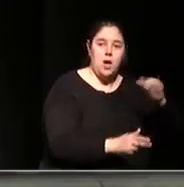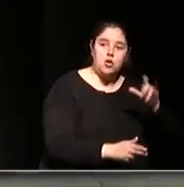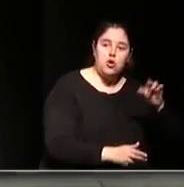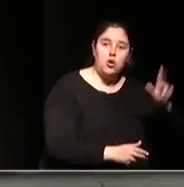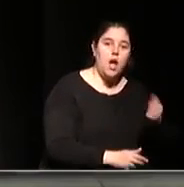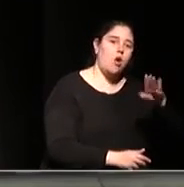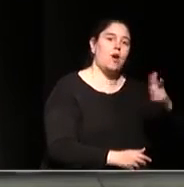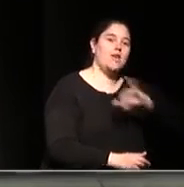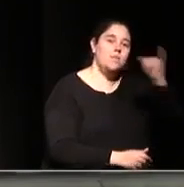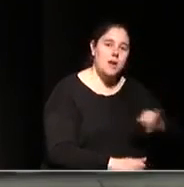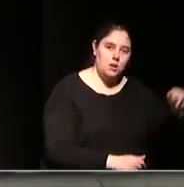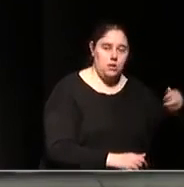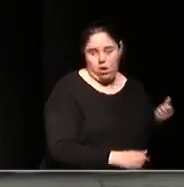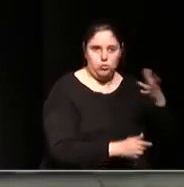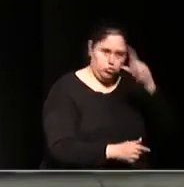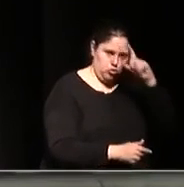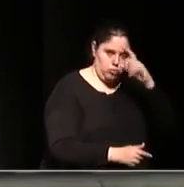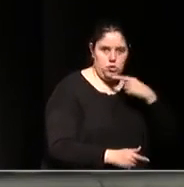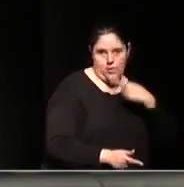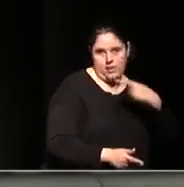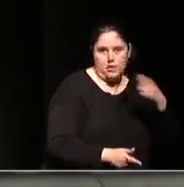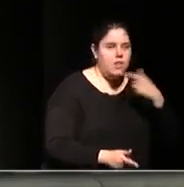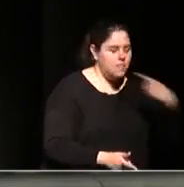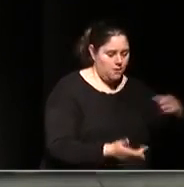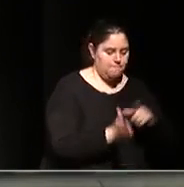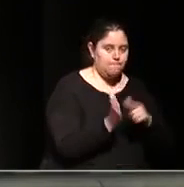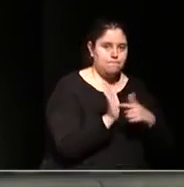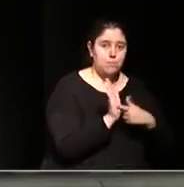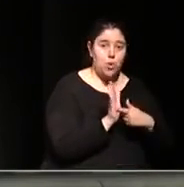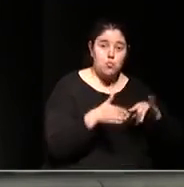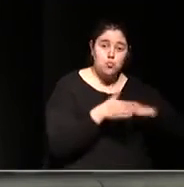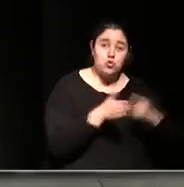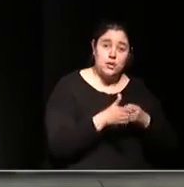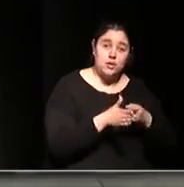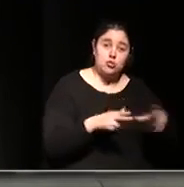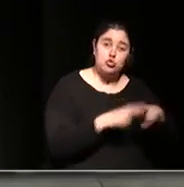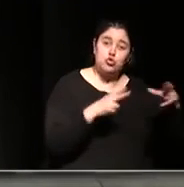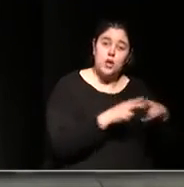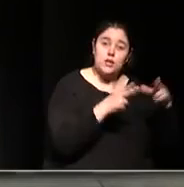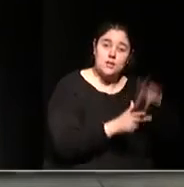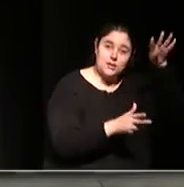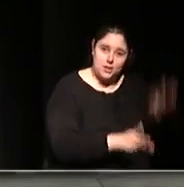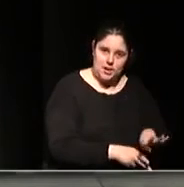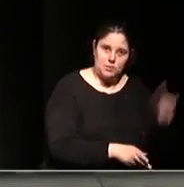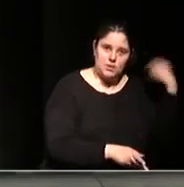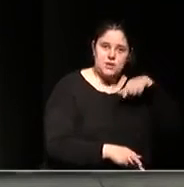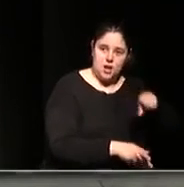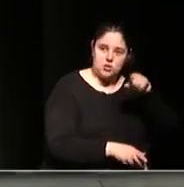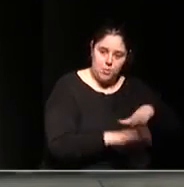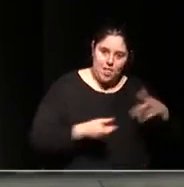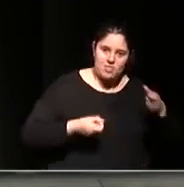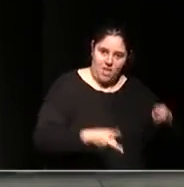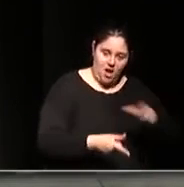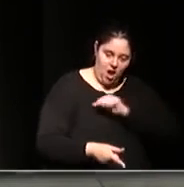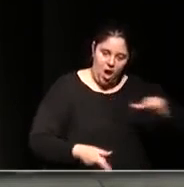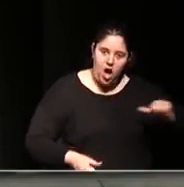com l'Ignasi Jiménez, per posar-ne uns quants, i on deien: el projecte dels socialistes catalans es fonamenta en l'exercici constant d'enfortir